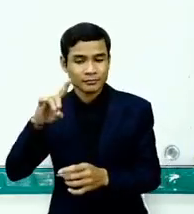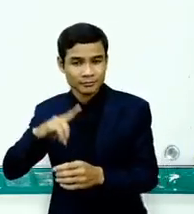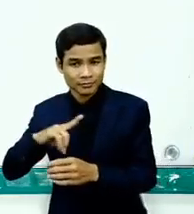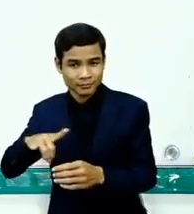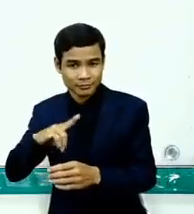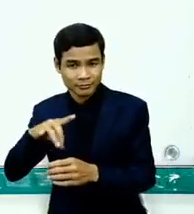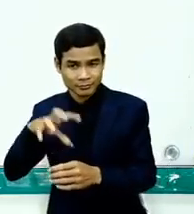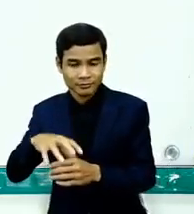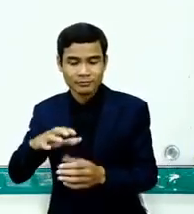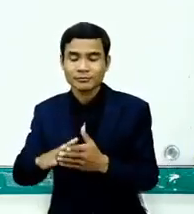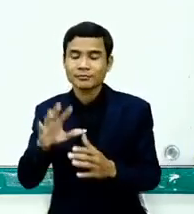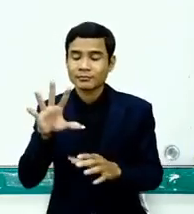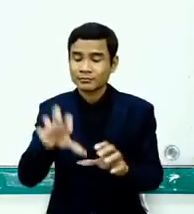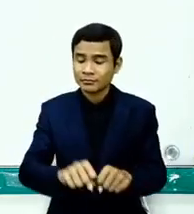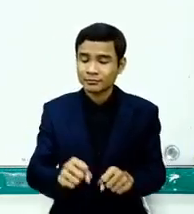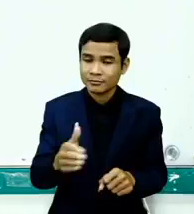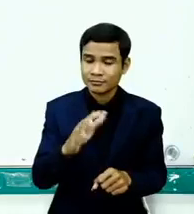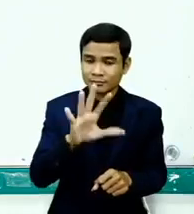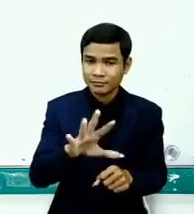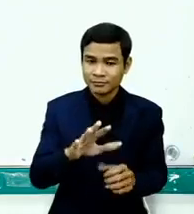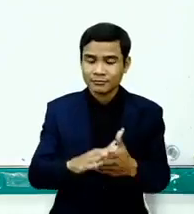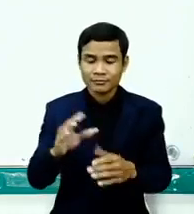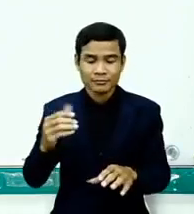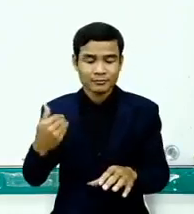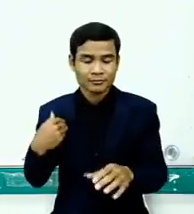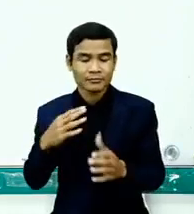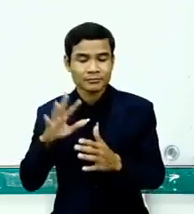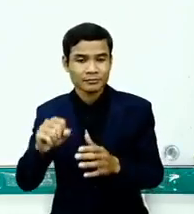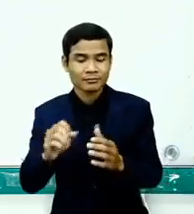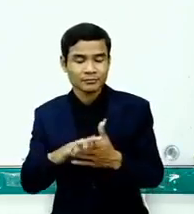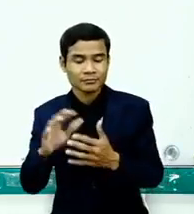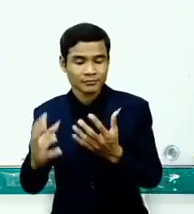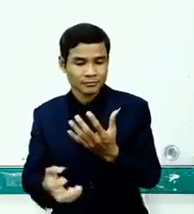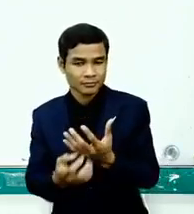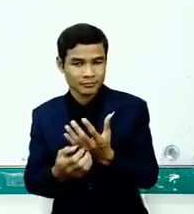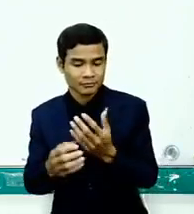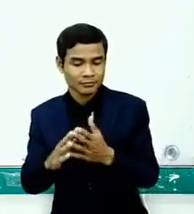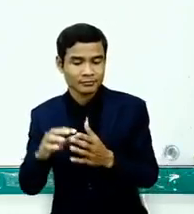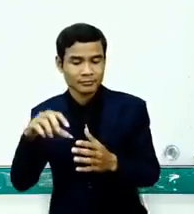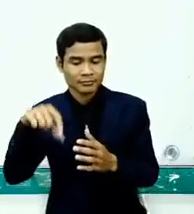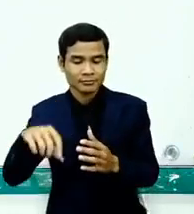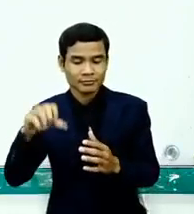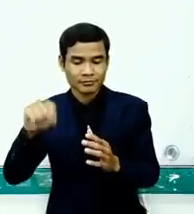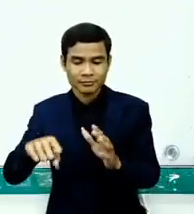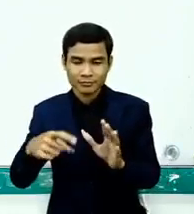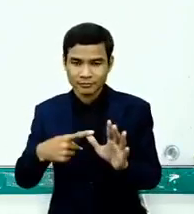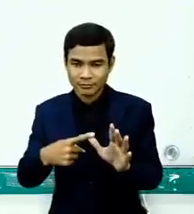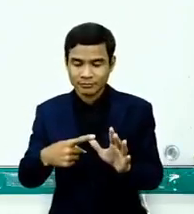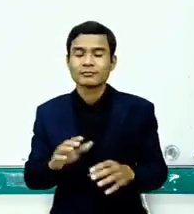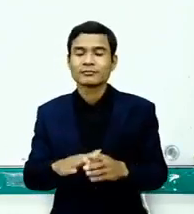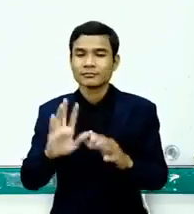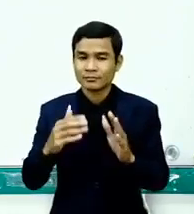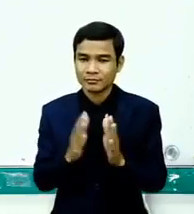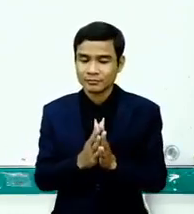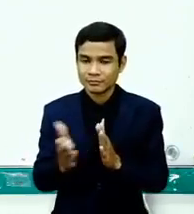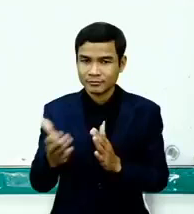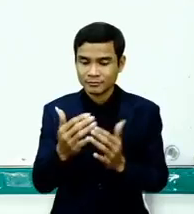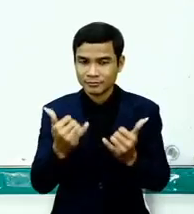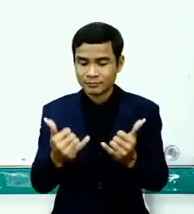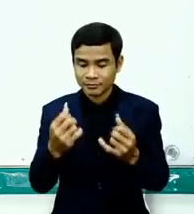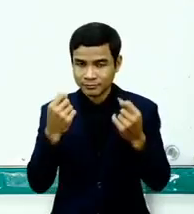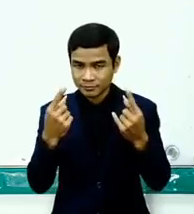ចាប់បានត្រី5យកទៅផោកដាចាប់បានត្រី5យកទៅផោកដាចាកូនកូនតាន់